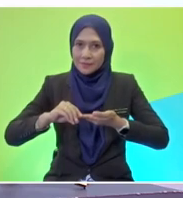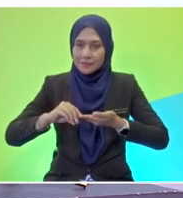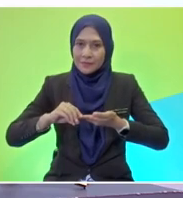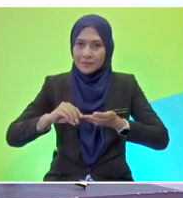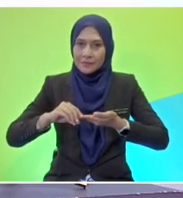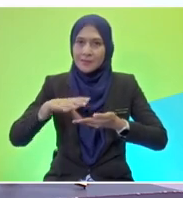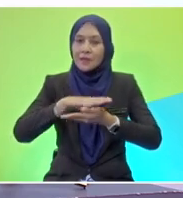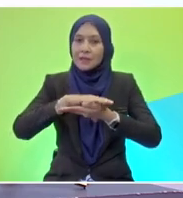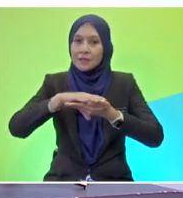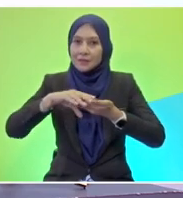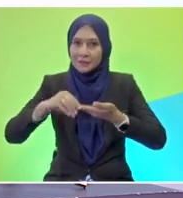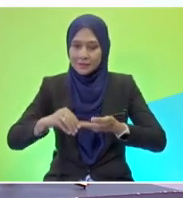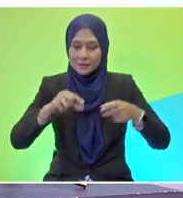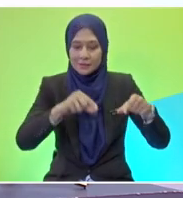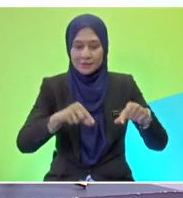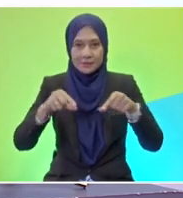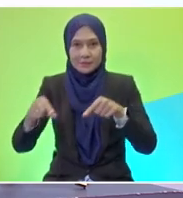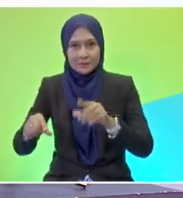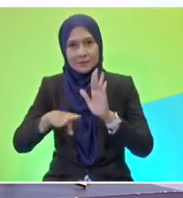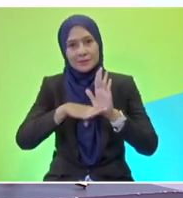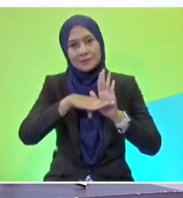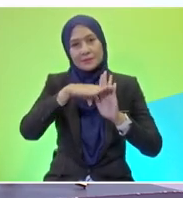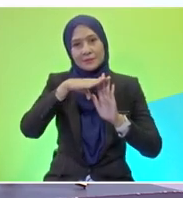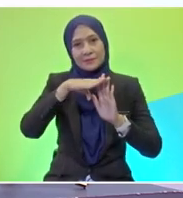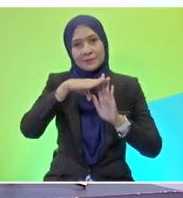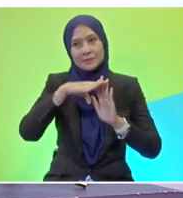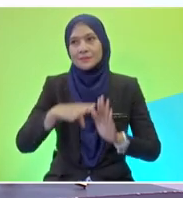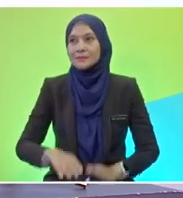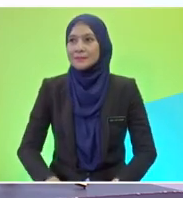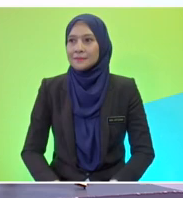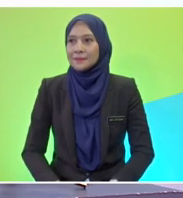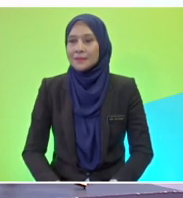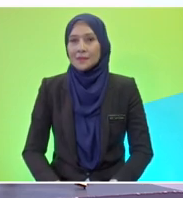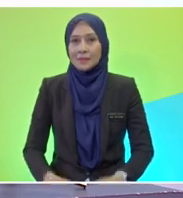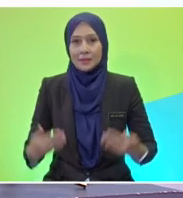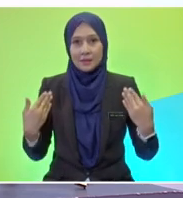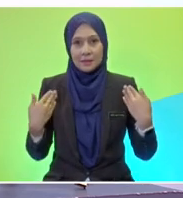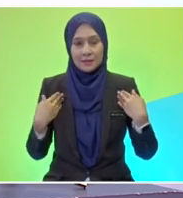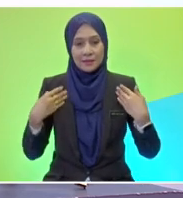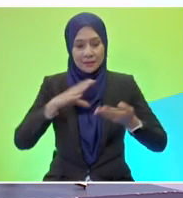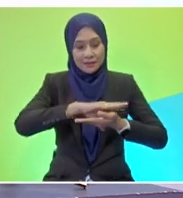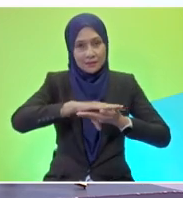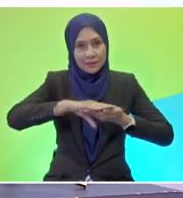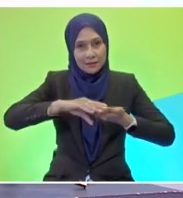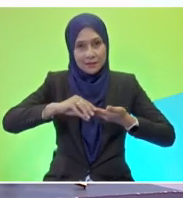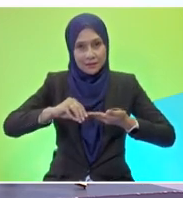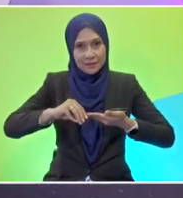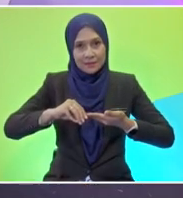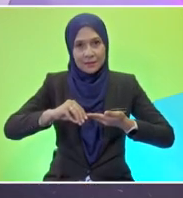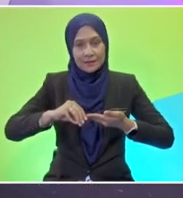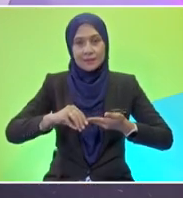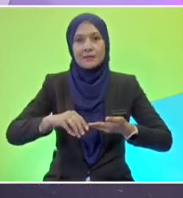gerak baki. Okey, jadi ada satu ni dia Cikgu Wan ini bawa dan Cikgu Wan ini juga ada bawa untuk Kak Fika